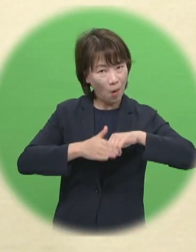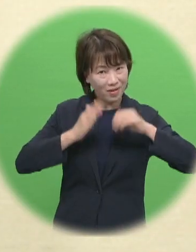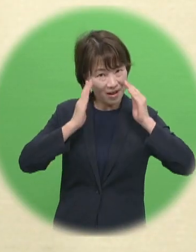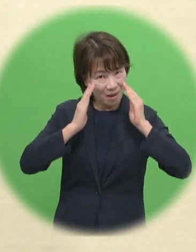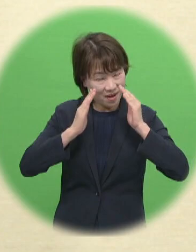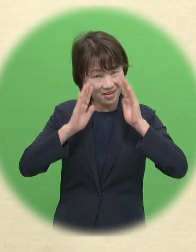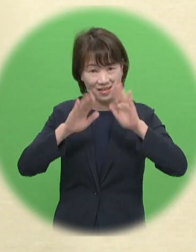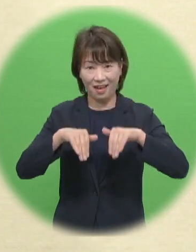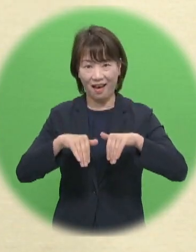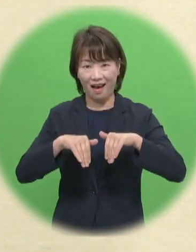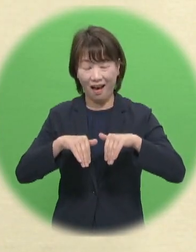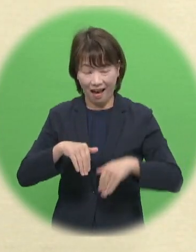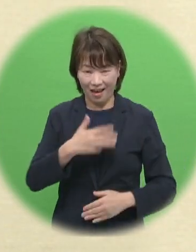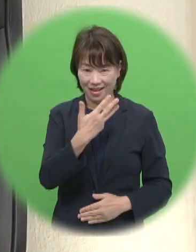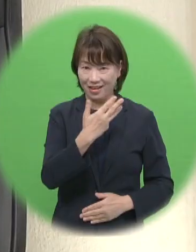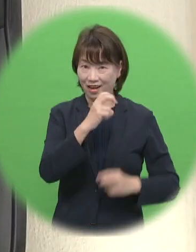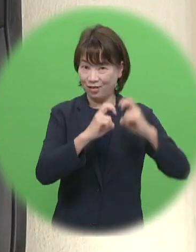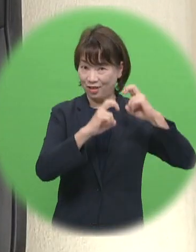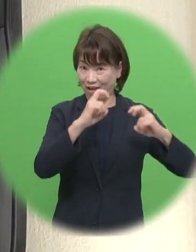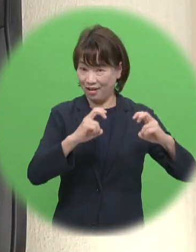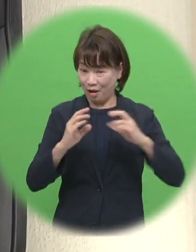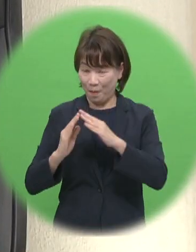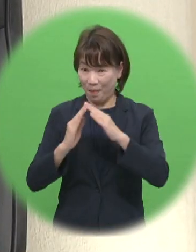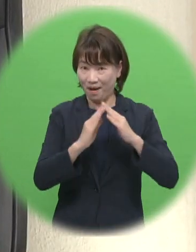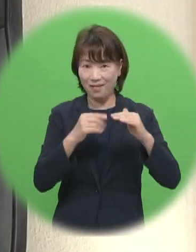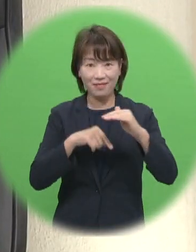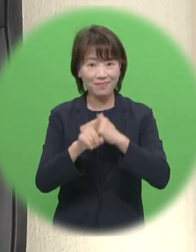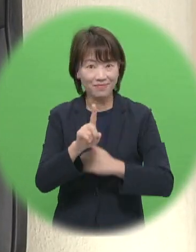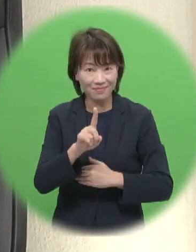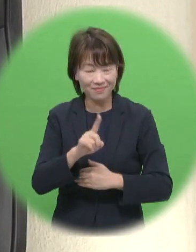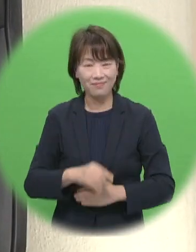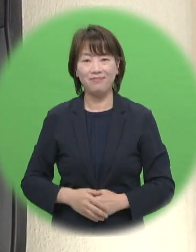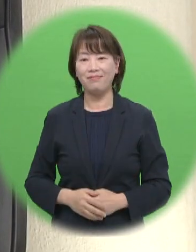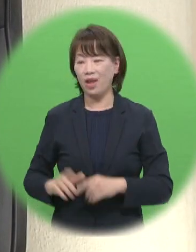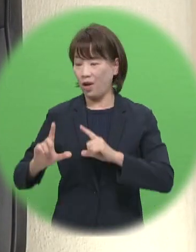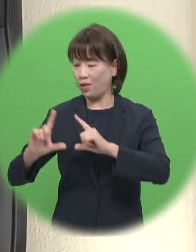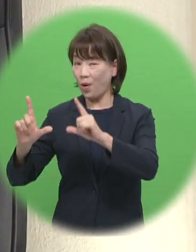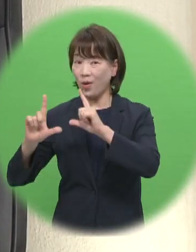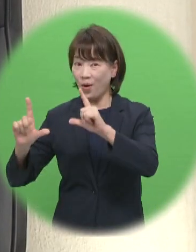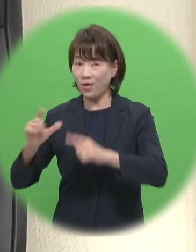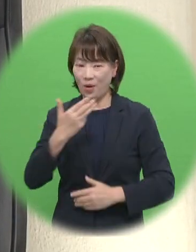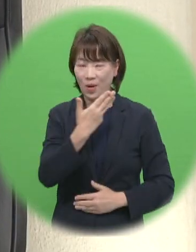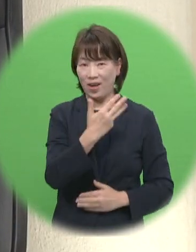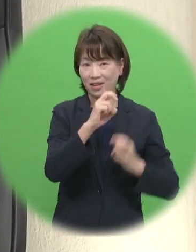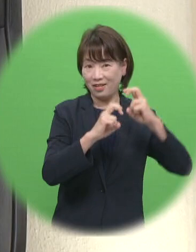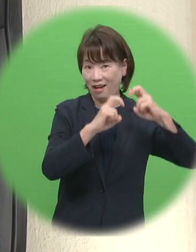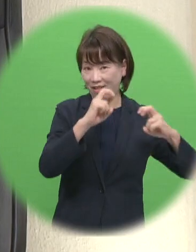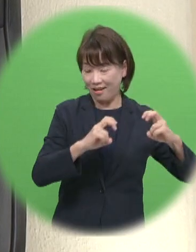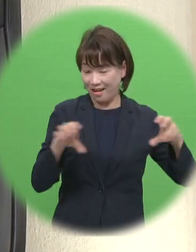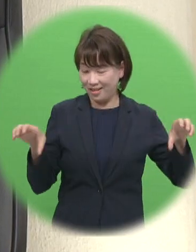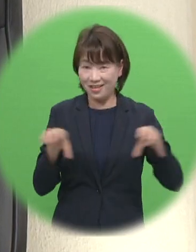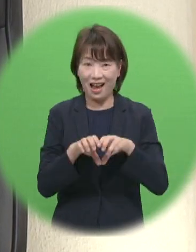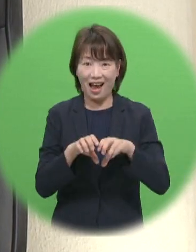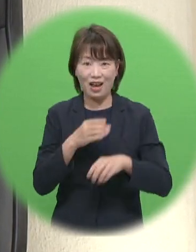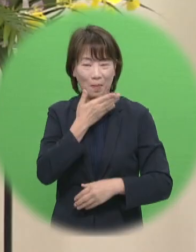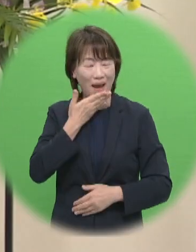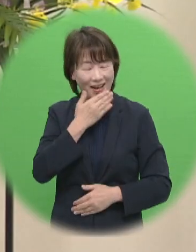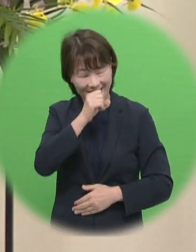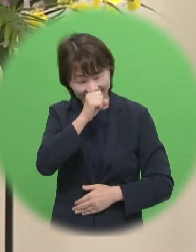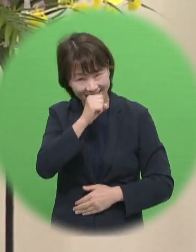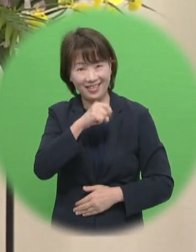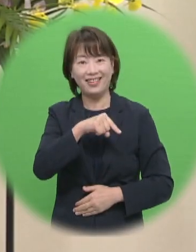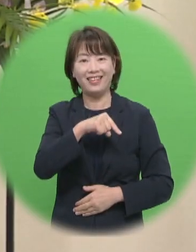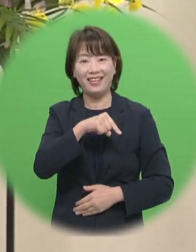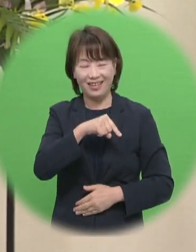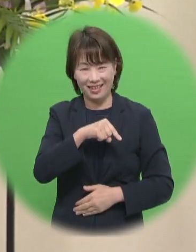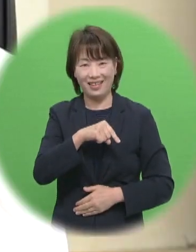してまたここ山梨八ヶ岳だったんでしょうか。 はい、まず東京から近いということですね。利便性がすごく良くって、それ